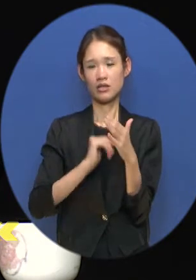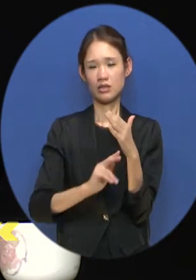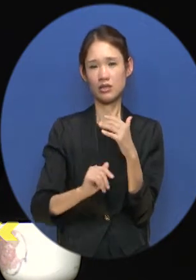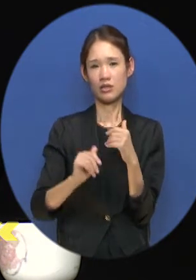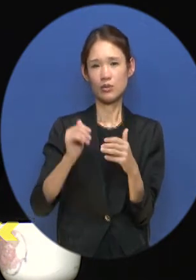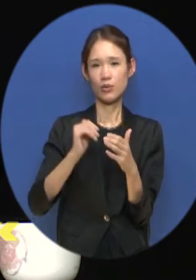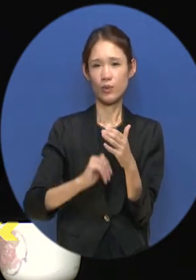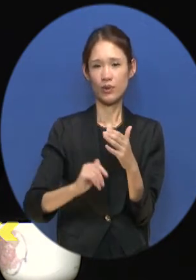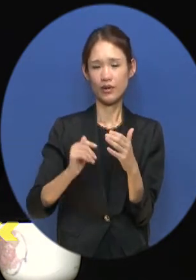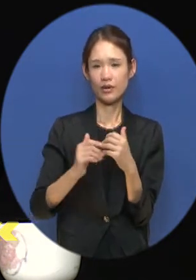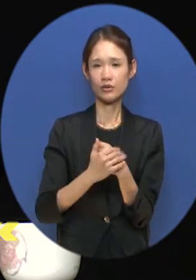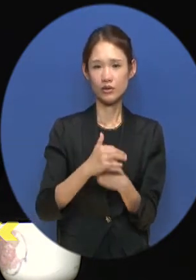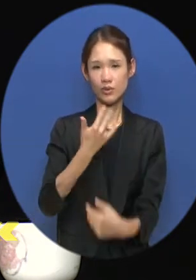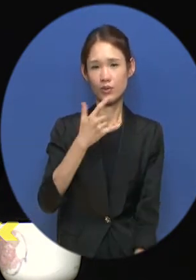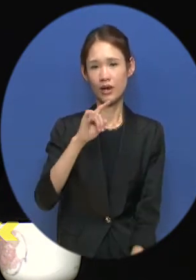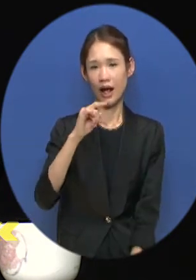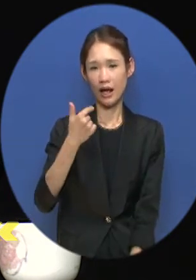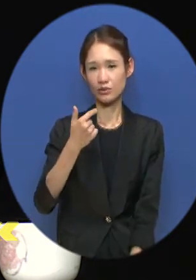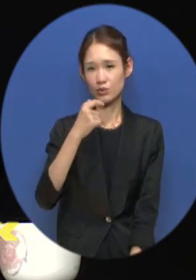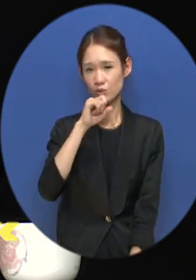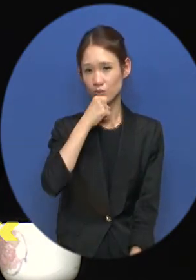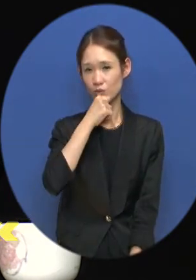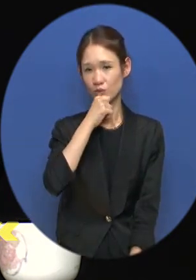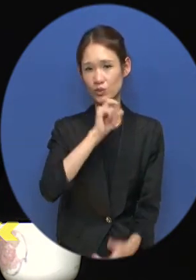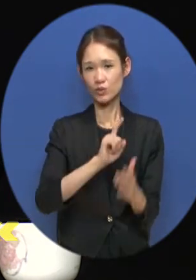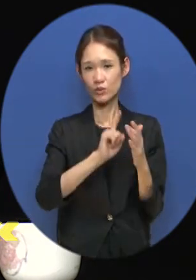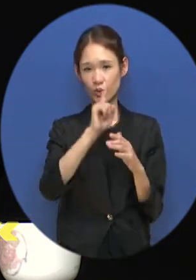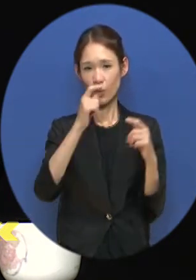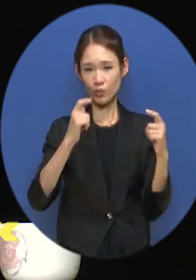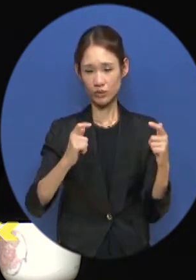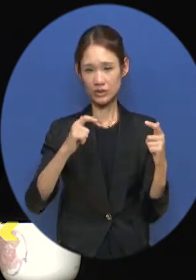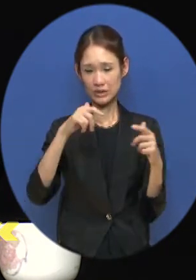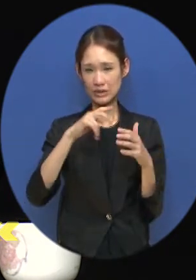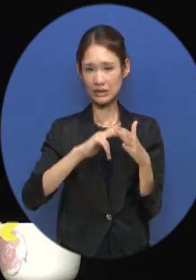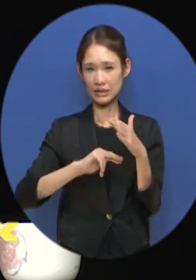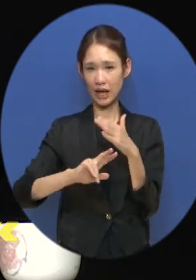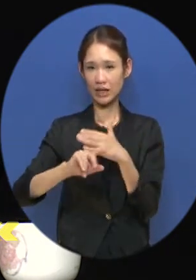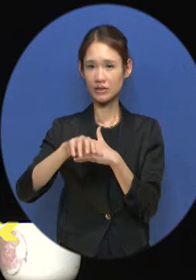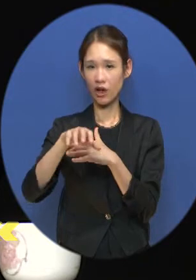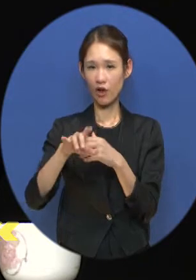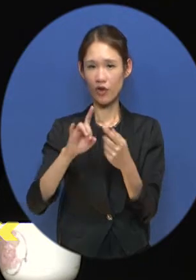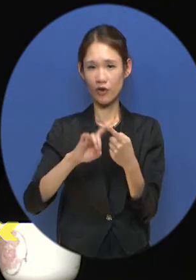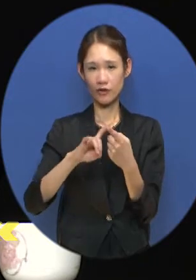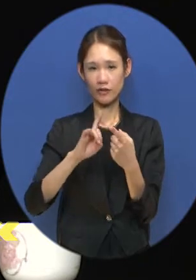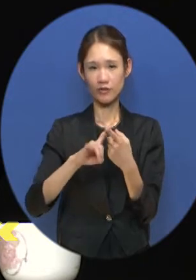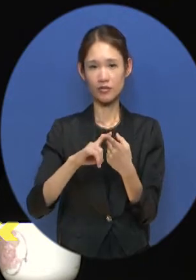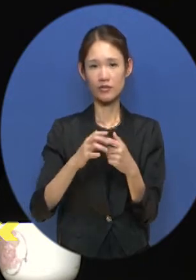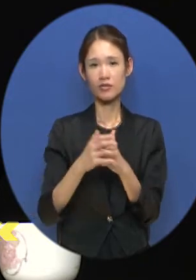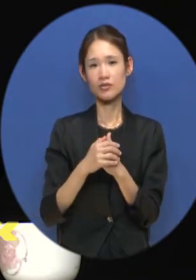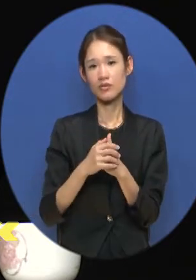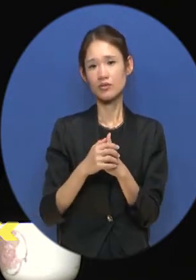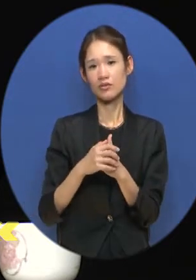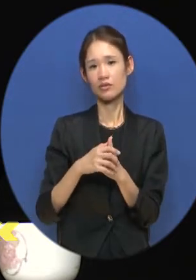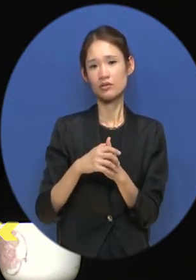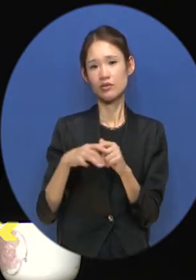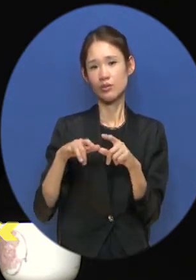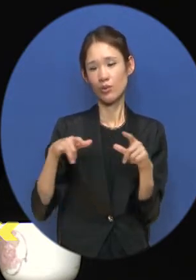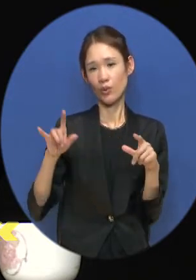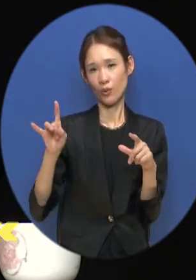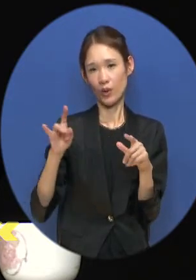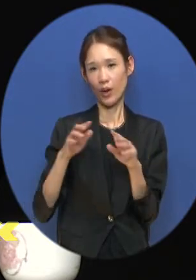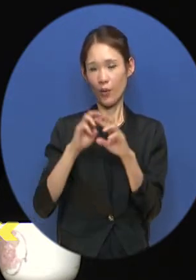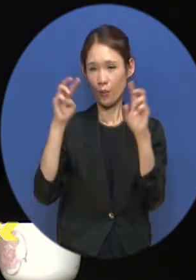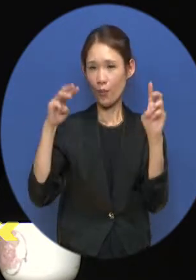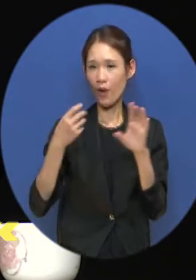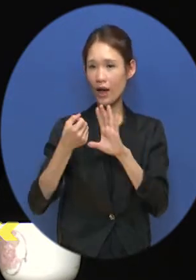지하철 공사에서도 이제 그런 그 어떤 라돈 농도가 높은 역에 대해서는 네.